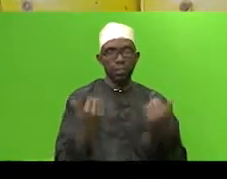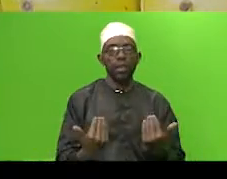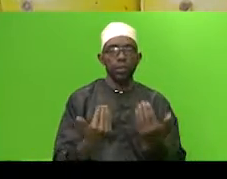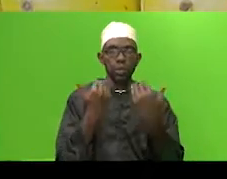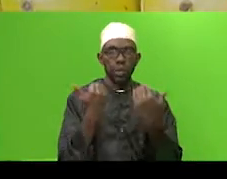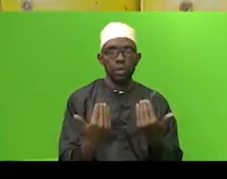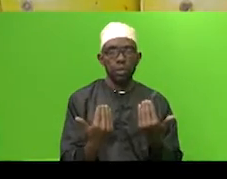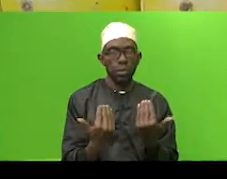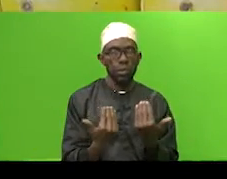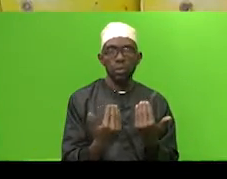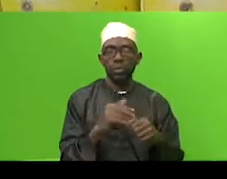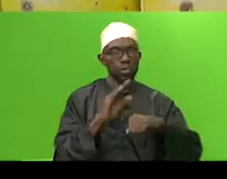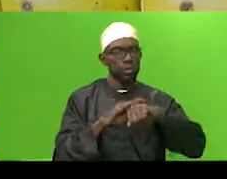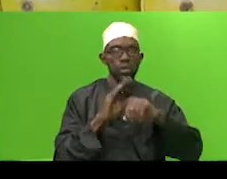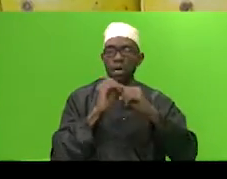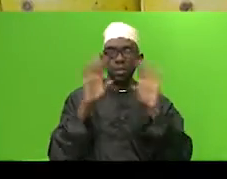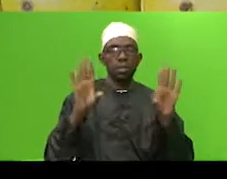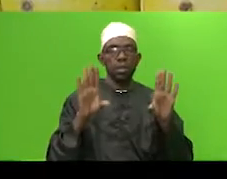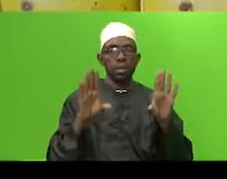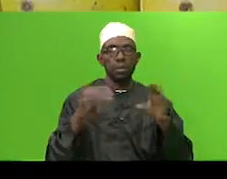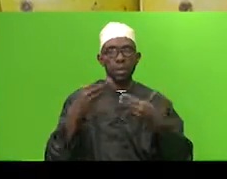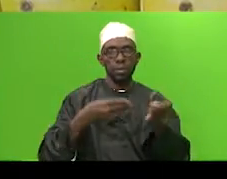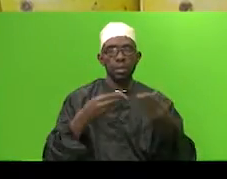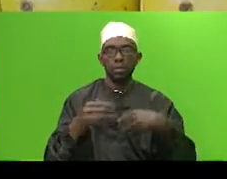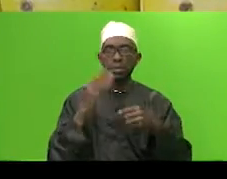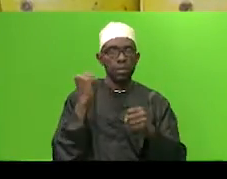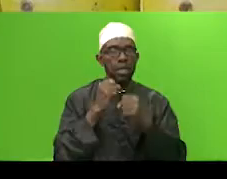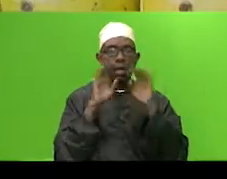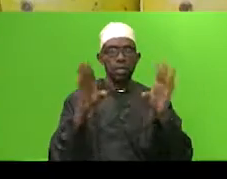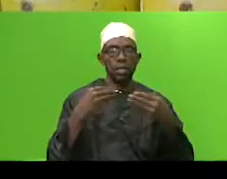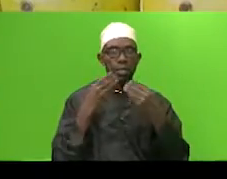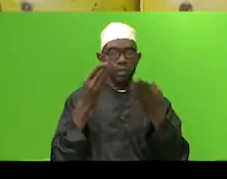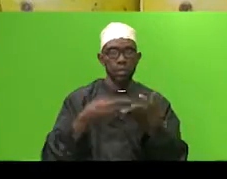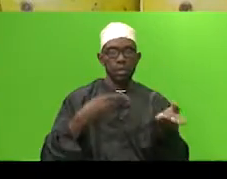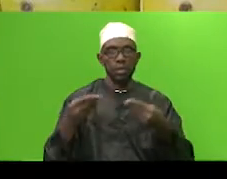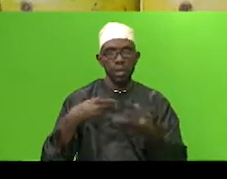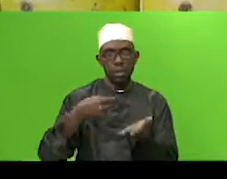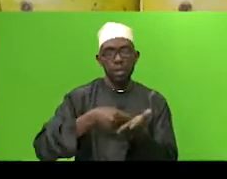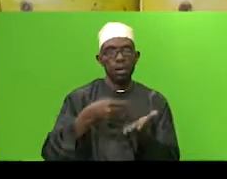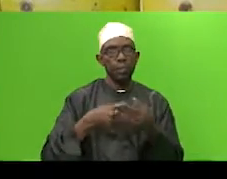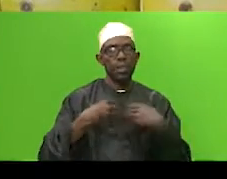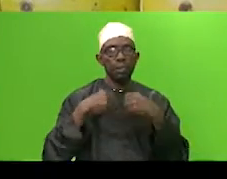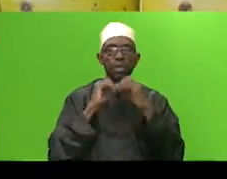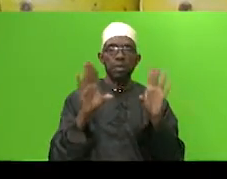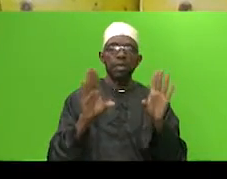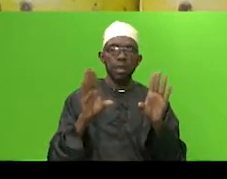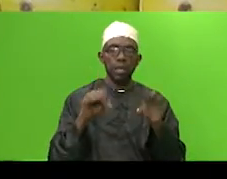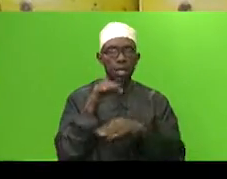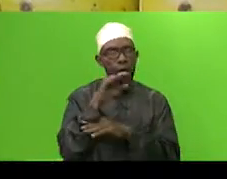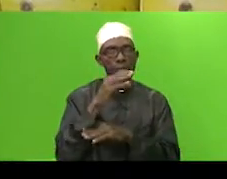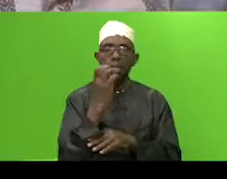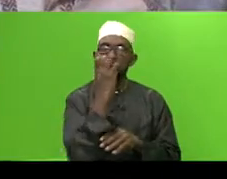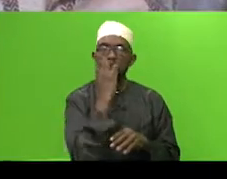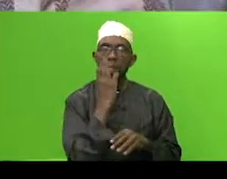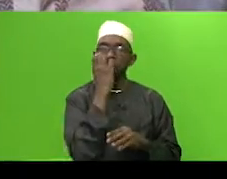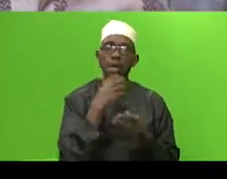saa hizi sio mzuri juu hakuna biashara. Wacha tuongee ile ukweli. Saa hii watu hawana pesa. Mtu anakuja anakuuliza, "Hii maembe